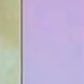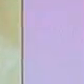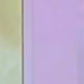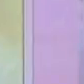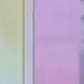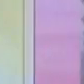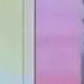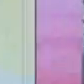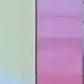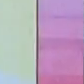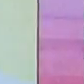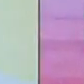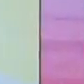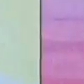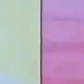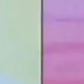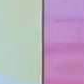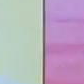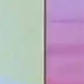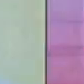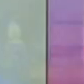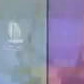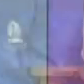มติคุณุตตะรา